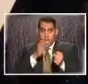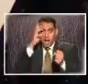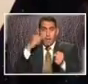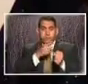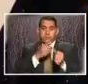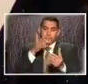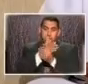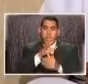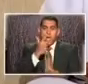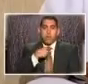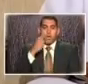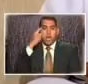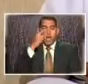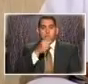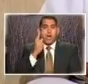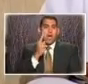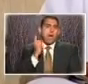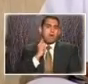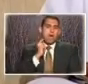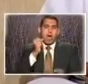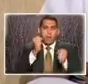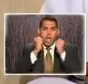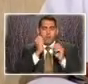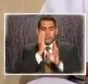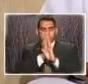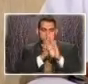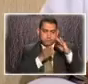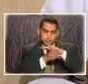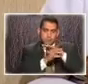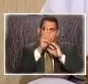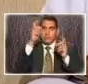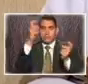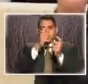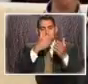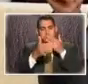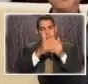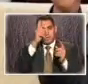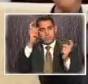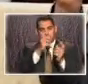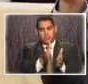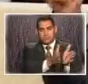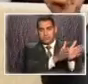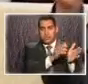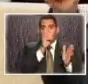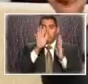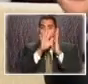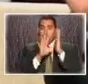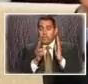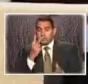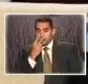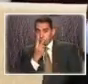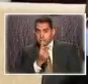الحرام الذي هو رقابة بين الإنسان وبين ربه، يعني مراقبة لله سبحانه وتعالى. طب يعني لو الشريعة الشريعة